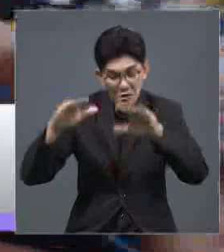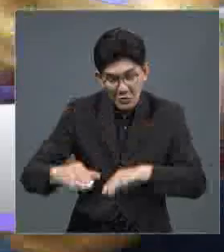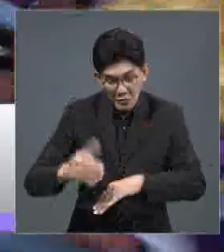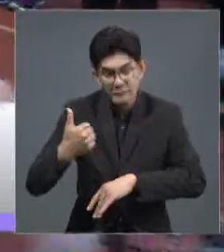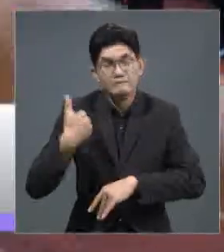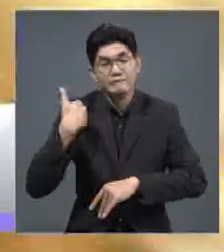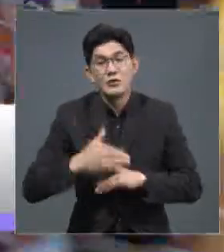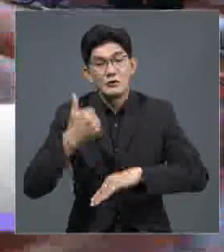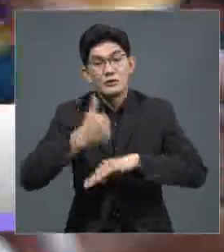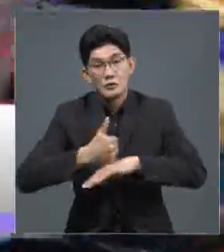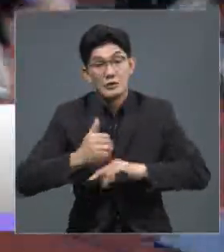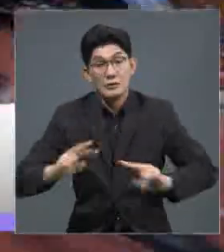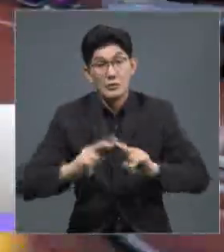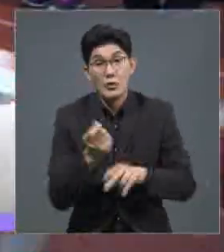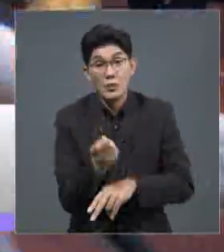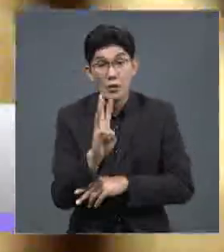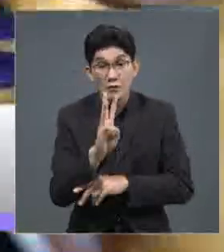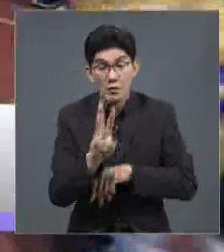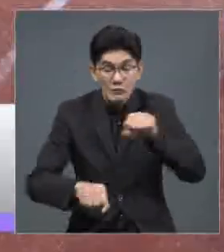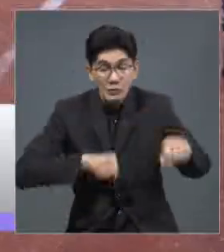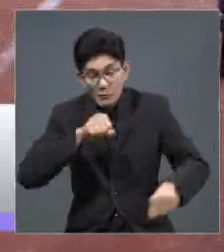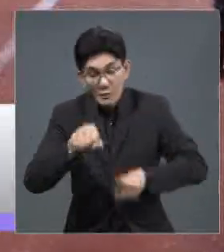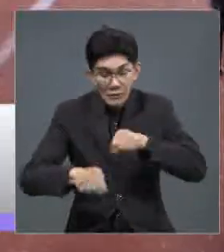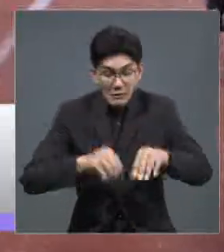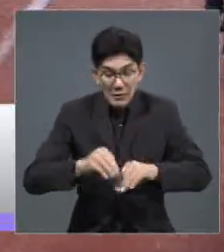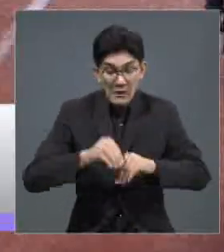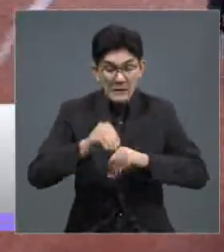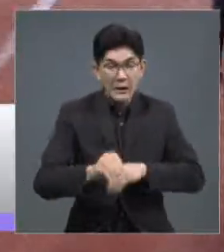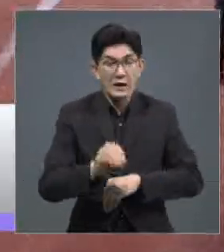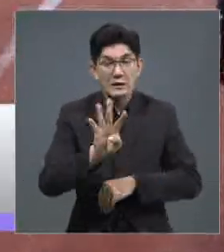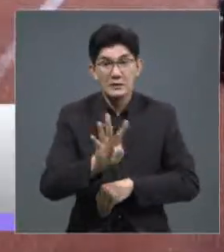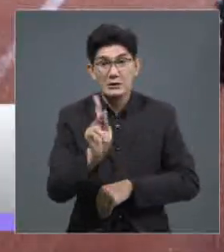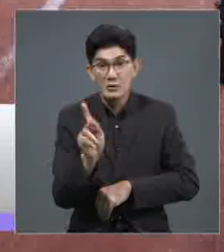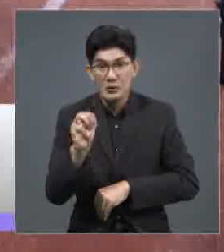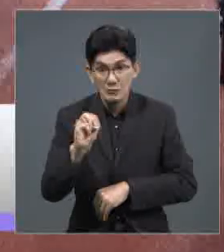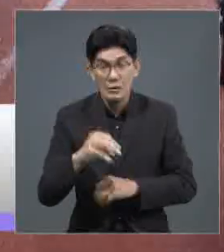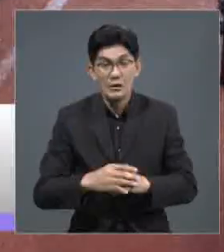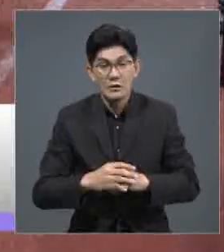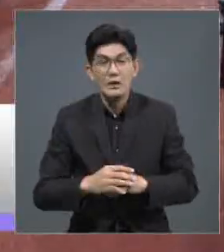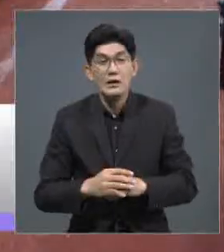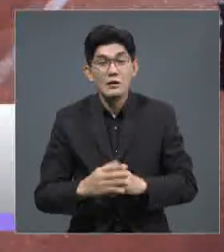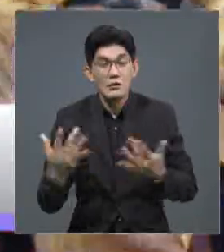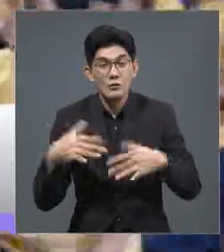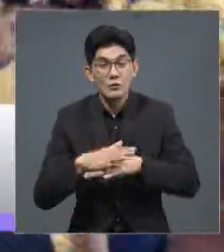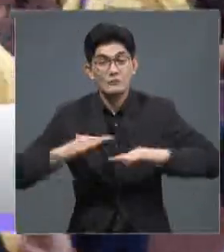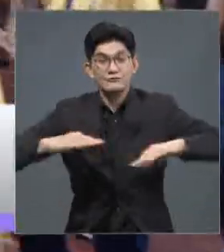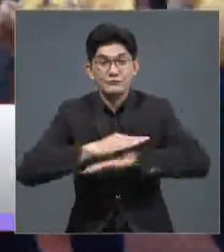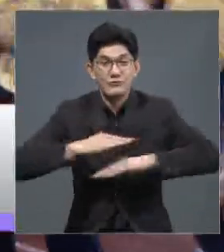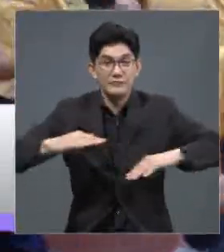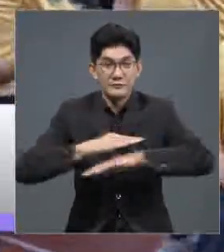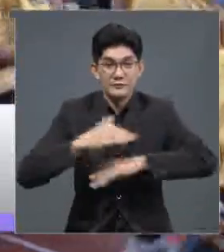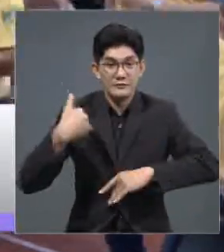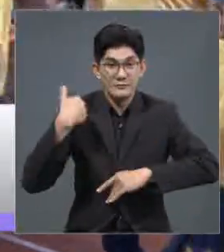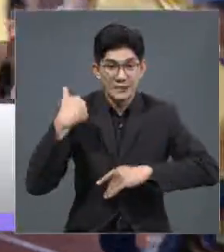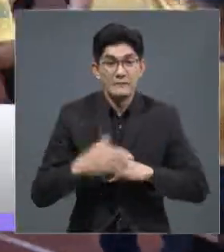รัฐมนตรีอวก็ได้ทำการปล่อยขบวนปั่นจักรยานระยะทาง 10กพร้อมร่วมเต้นแอโรบิกนะครับเพื่อยืดเส้นยืดสายและอบอุ่น